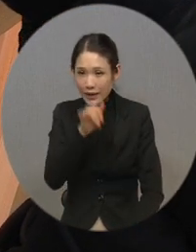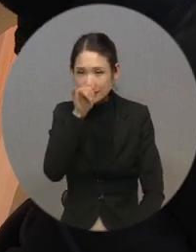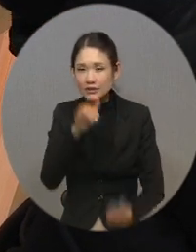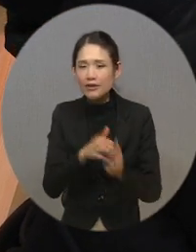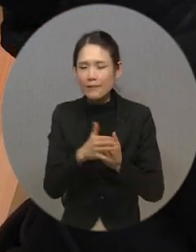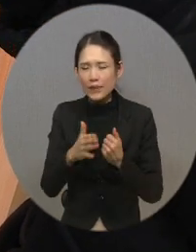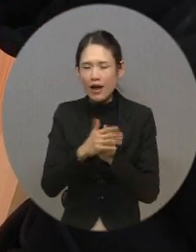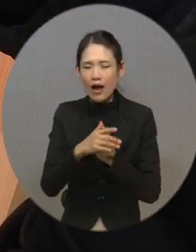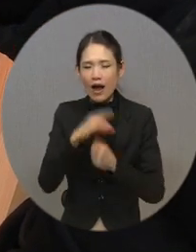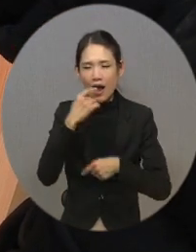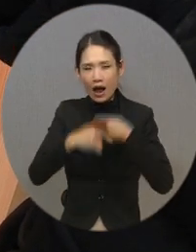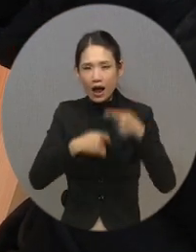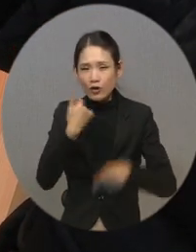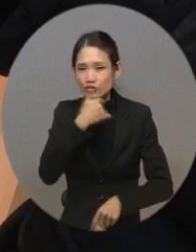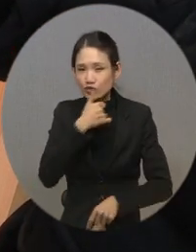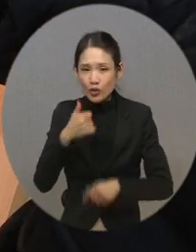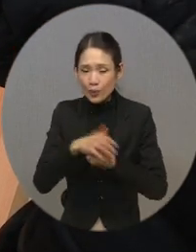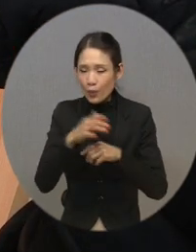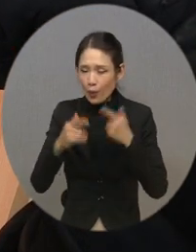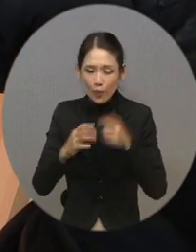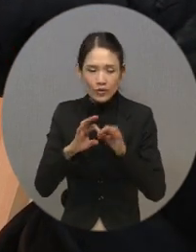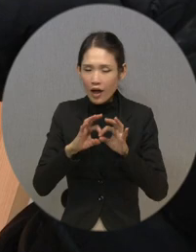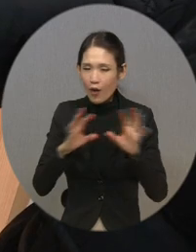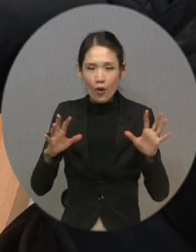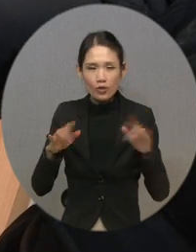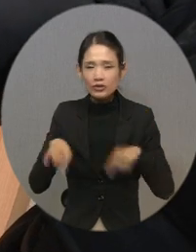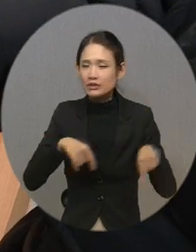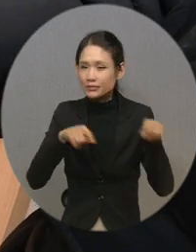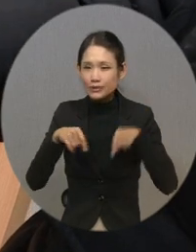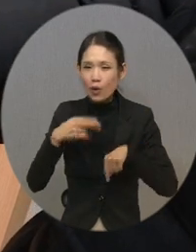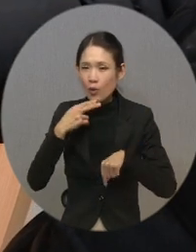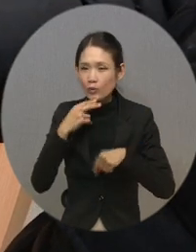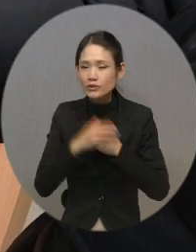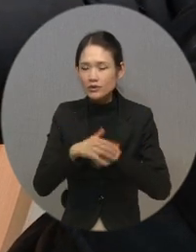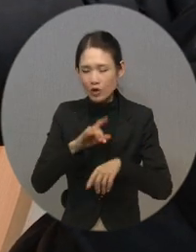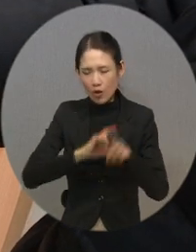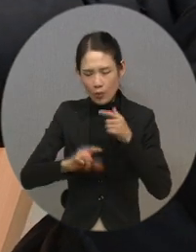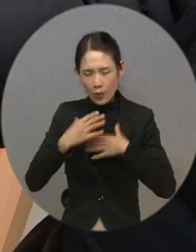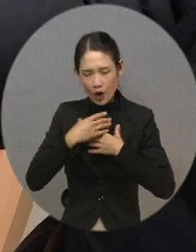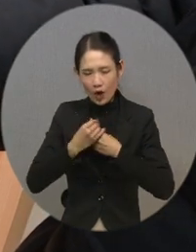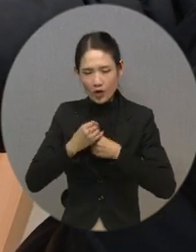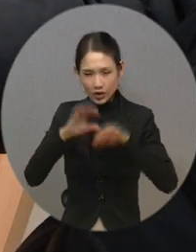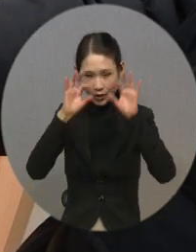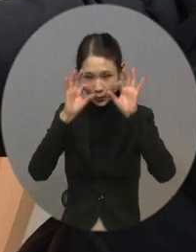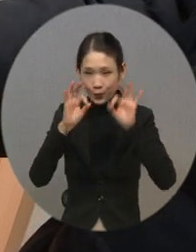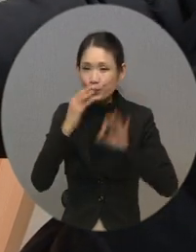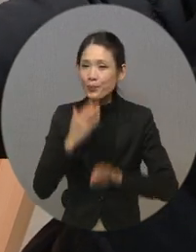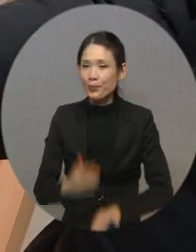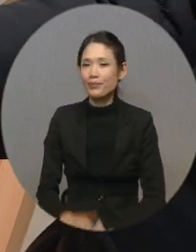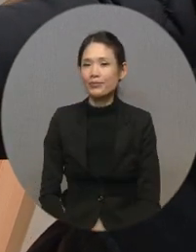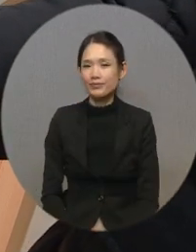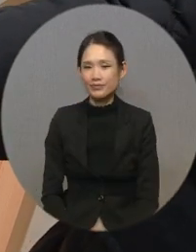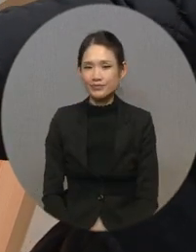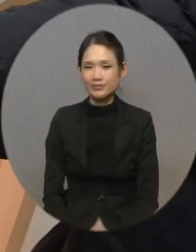안내 해설사나 음성 안내기 없이도 경복궁을 더 편리하게 관람하실 수 있습니다.